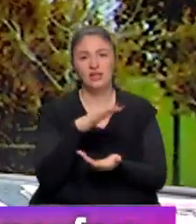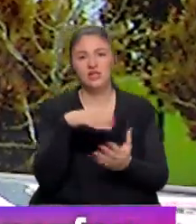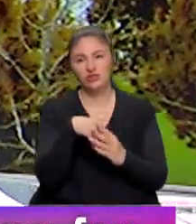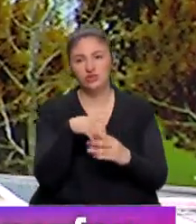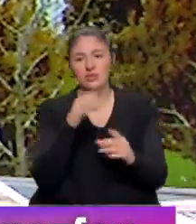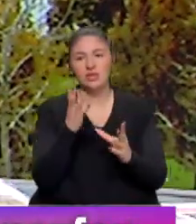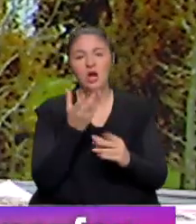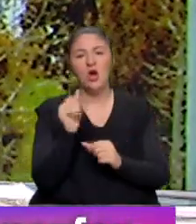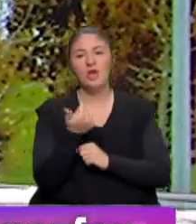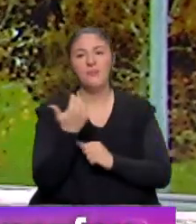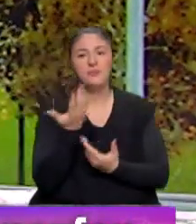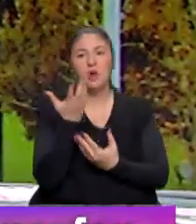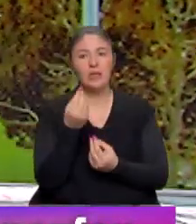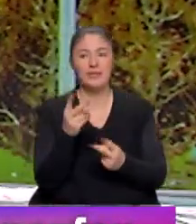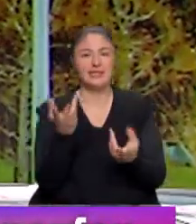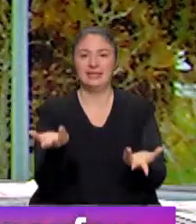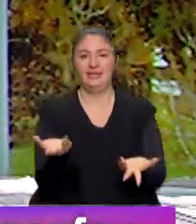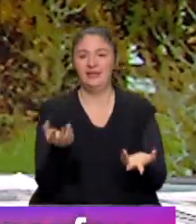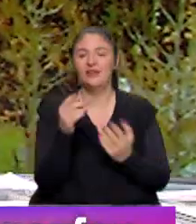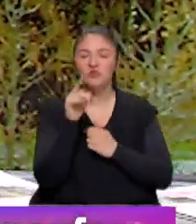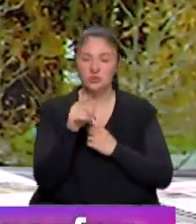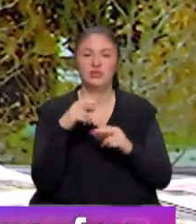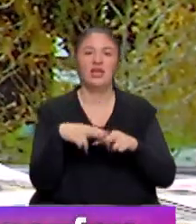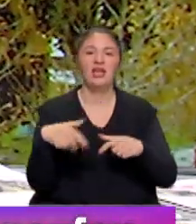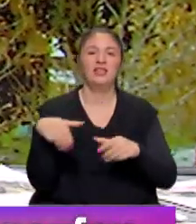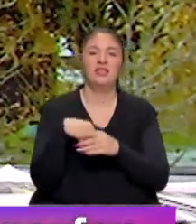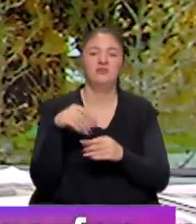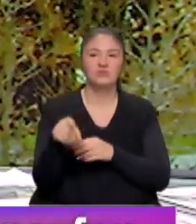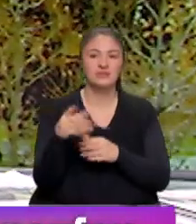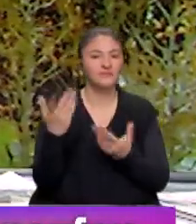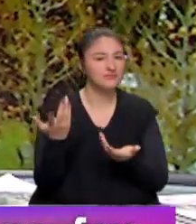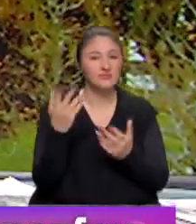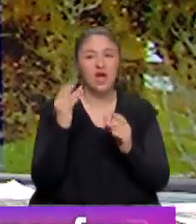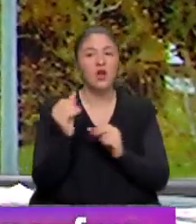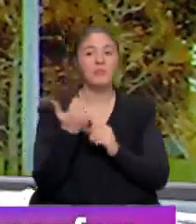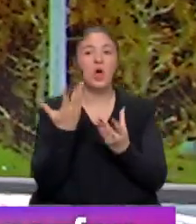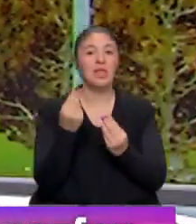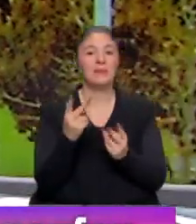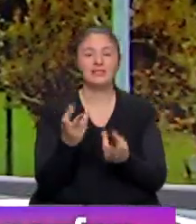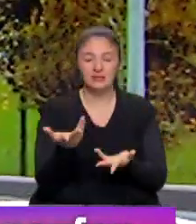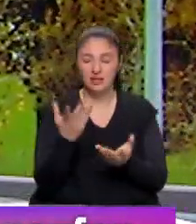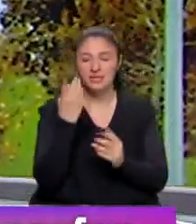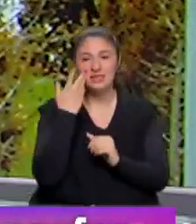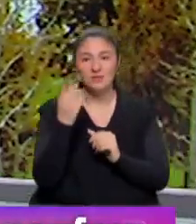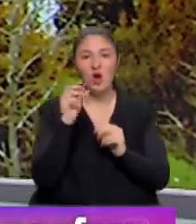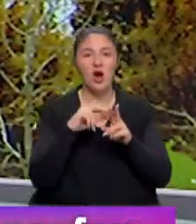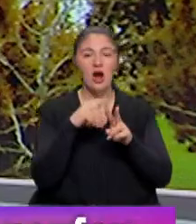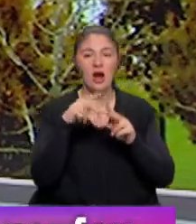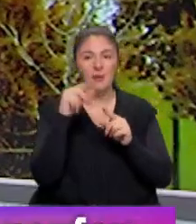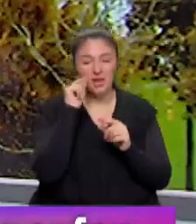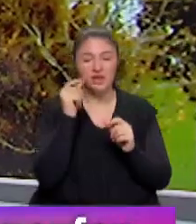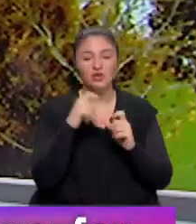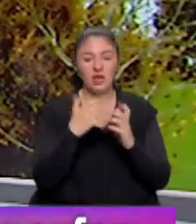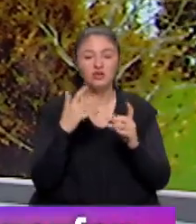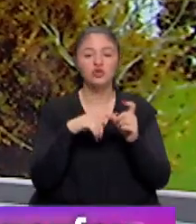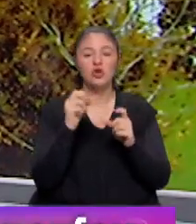açısından daha önemli ne olabilir? Ve bugünkü etiketimiz daha önemli ne olabilir? Sonra bir izleyicimiz Okan Bey, günaydınlar,